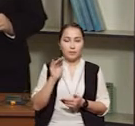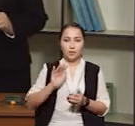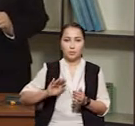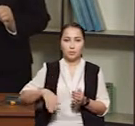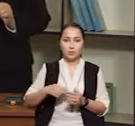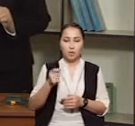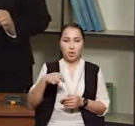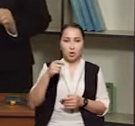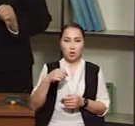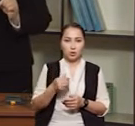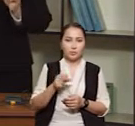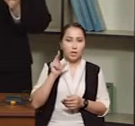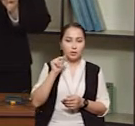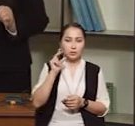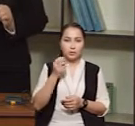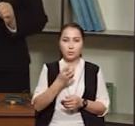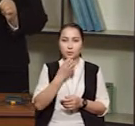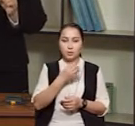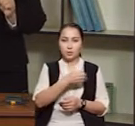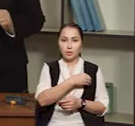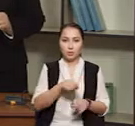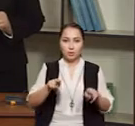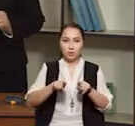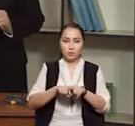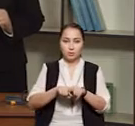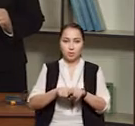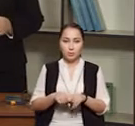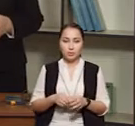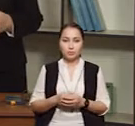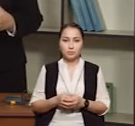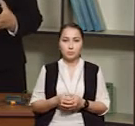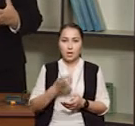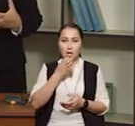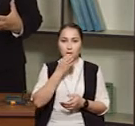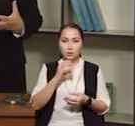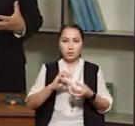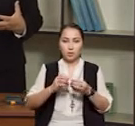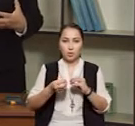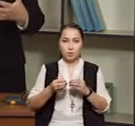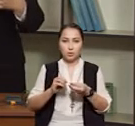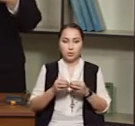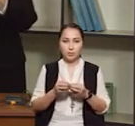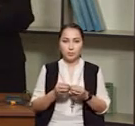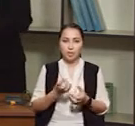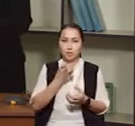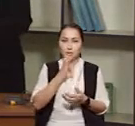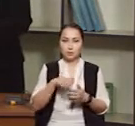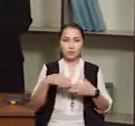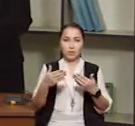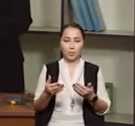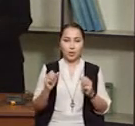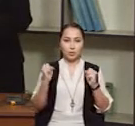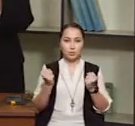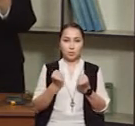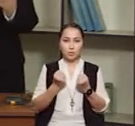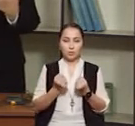keyin qoshiq bilan choyning temperaturasi tenglashadi. Ya'ni issiqroq jism issiqlikni